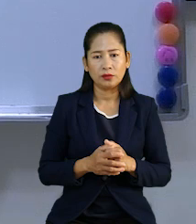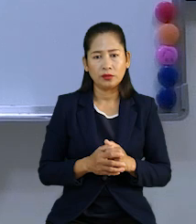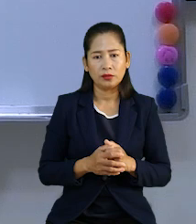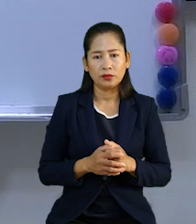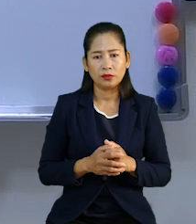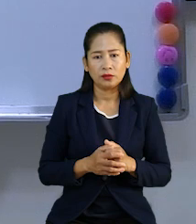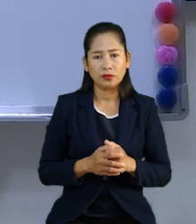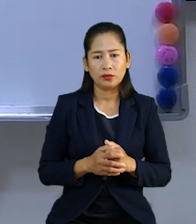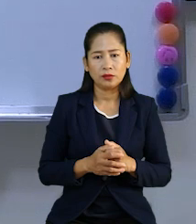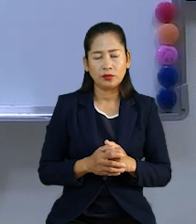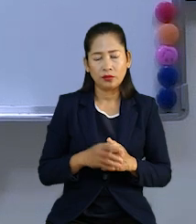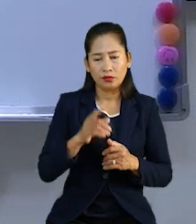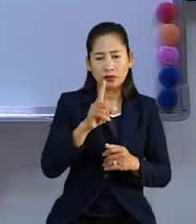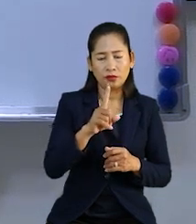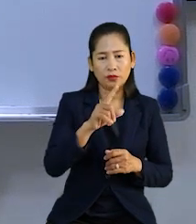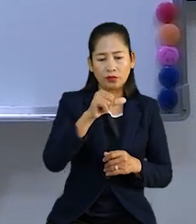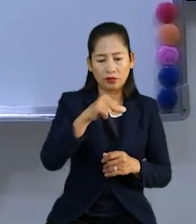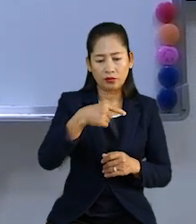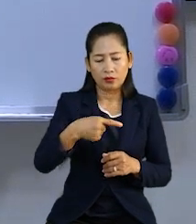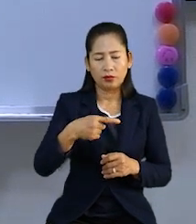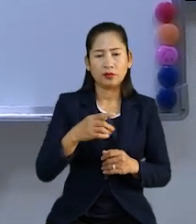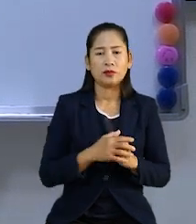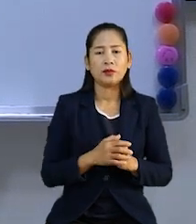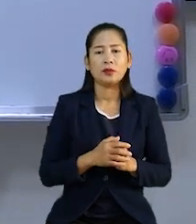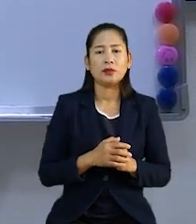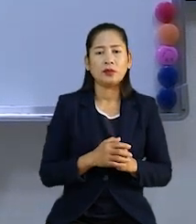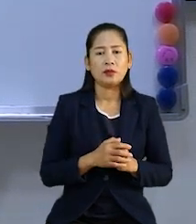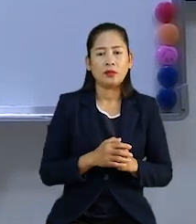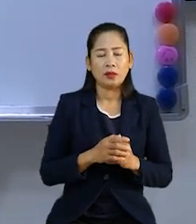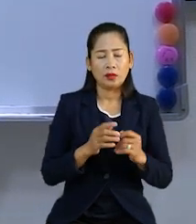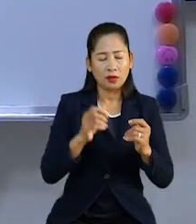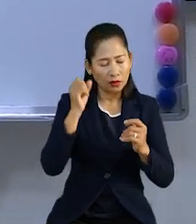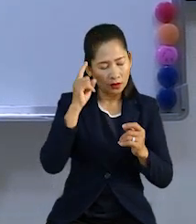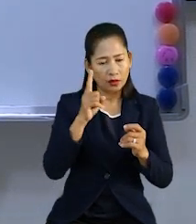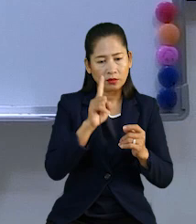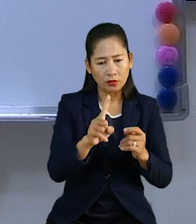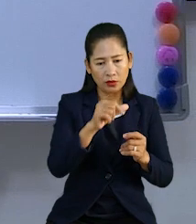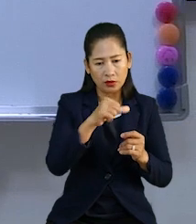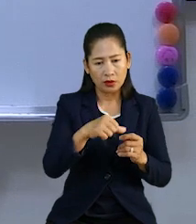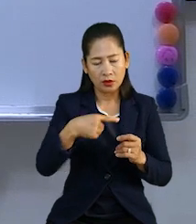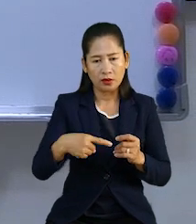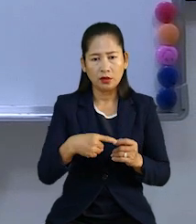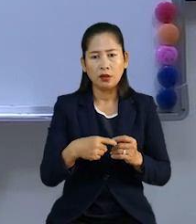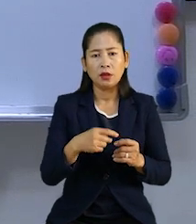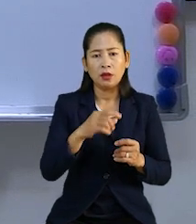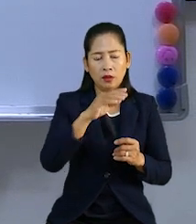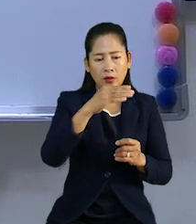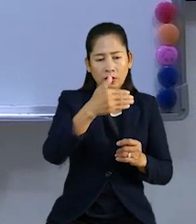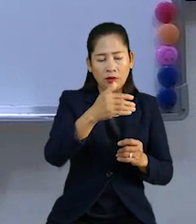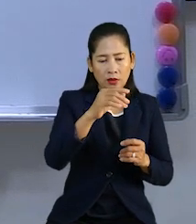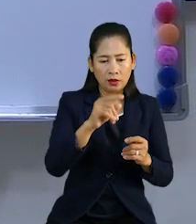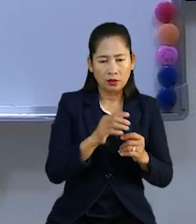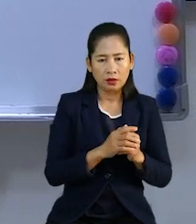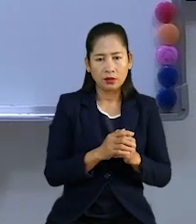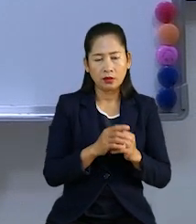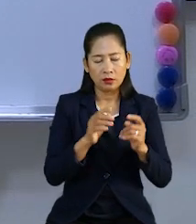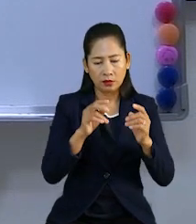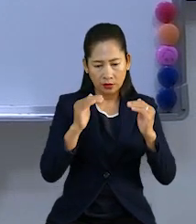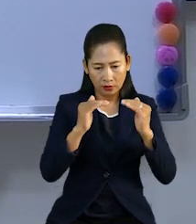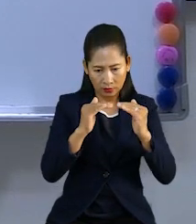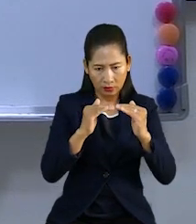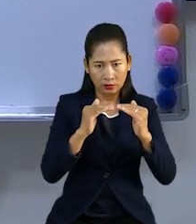chả mùi xài đi, chắc miền này thá, cổ váy này nhận đằng hai mùi xài, anh ấy tay phẩm buồn mơn buồn quan tỷ, tay ông cọt